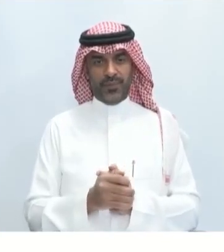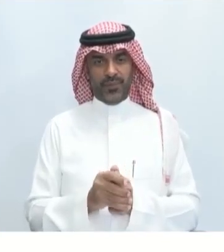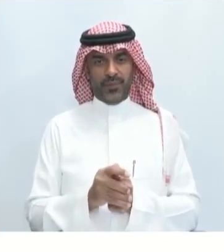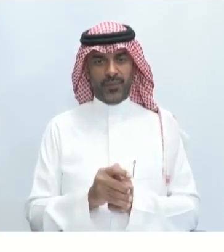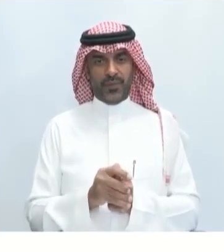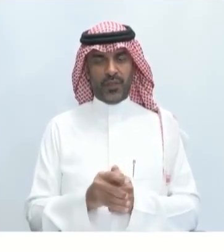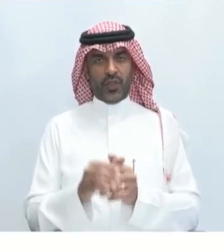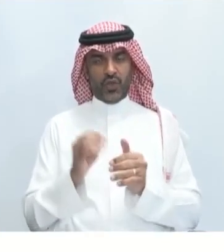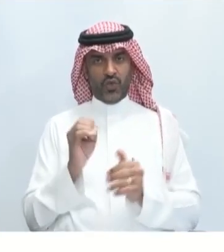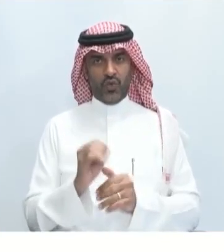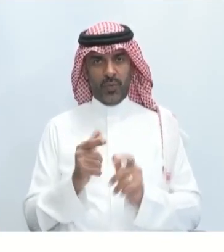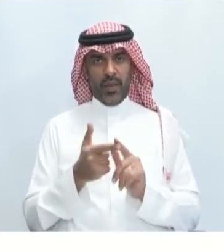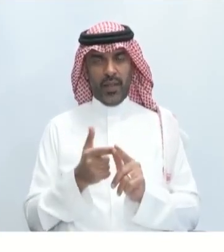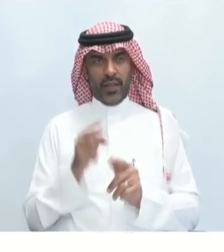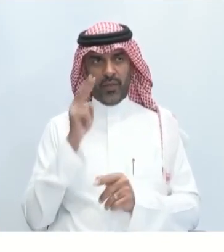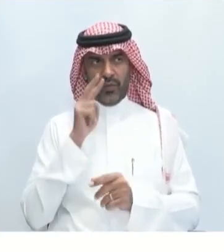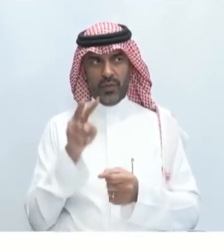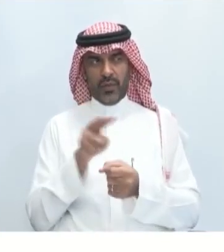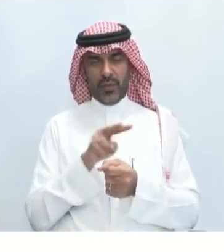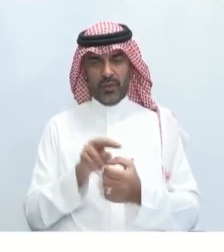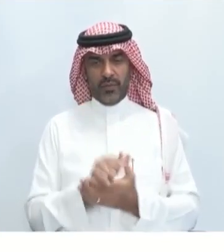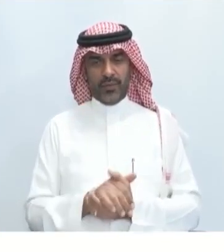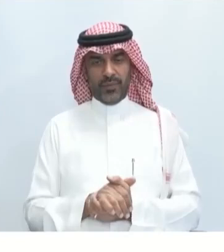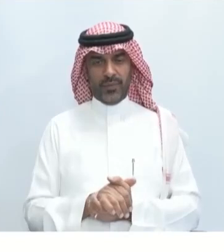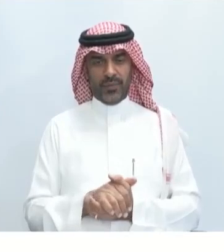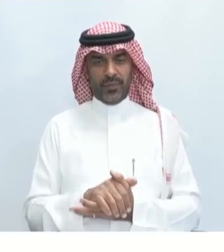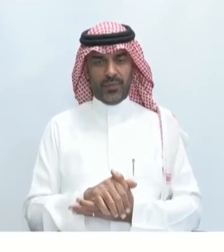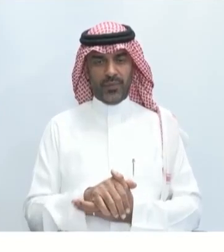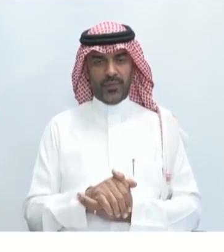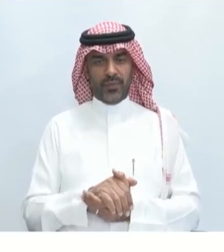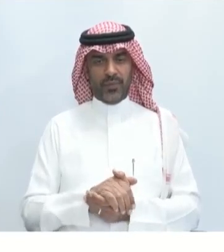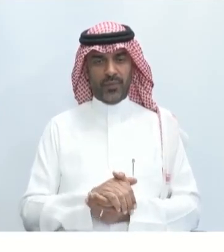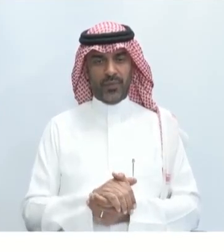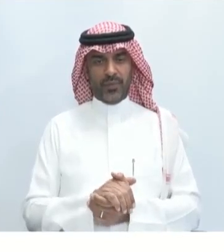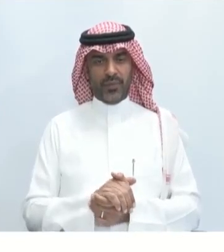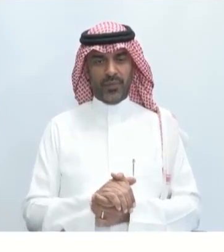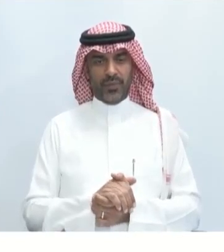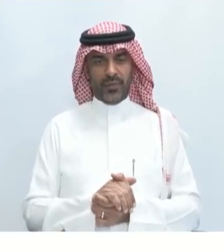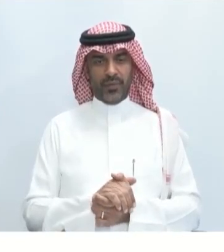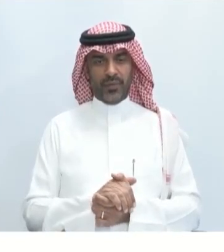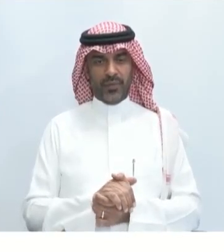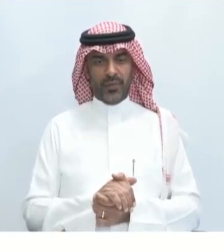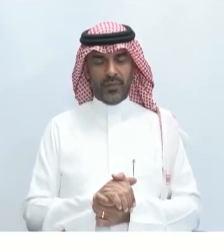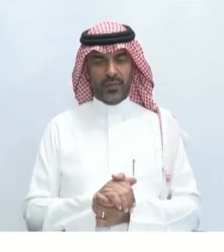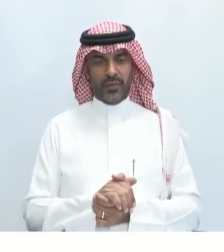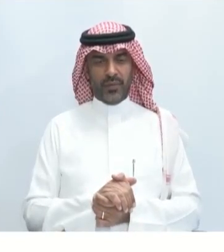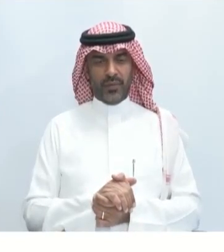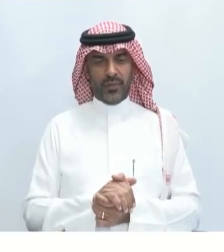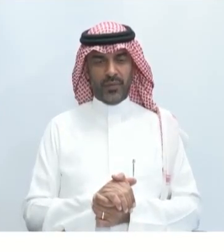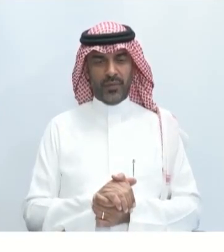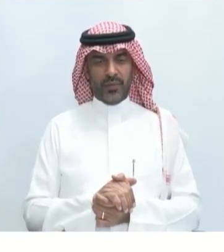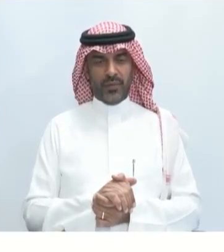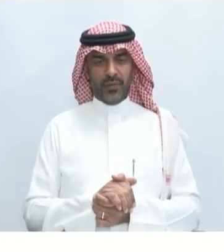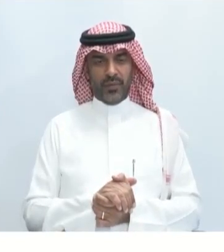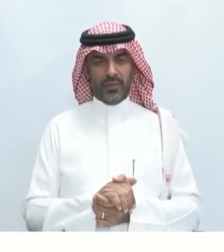الجمله الثانيه يتعامل المجتمع مع المسنين بكل توقير